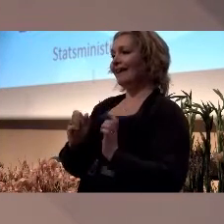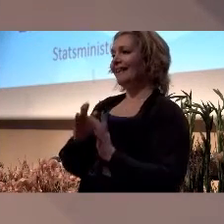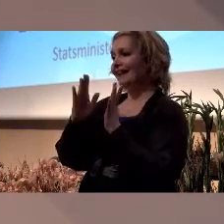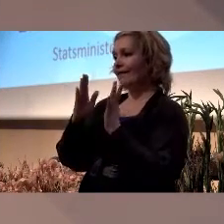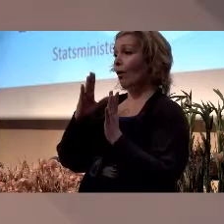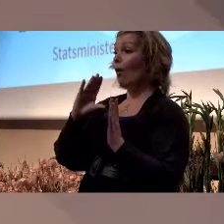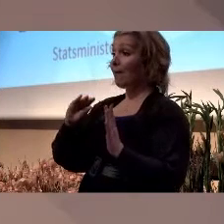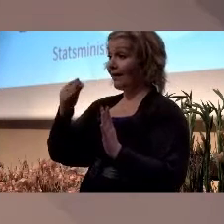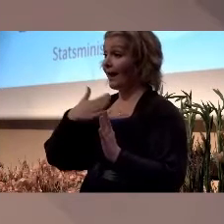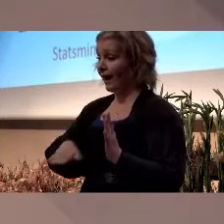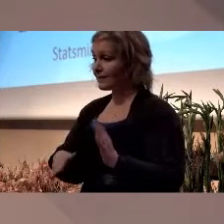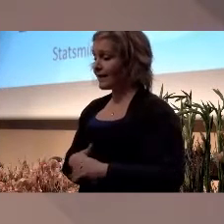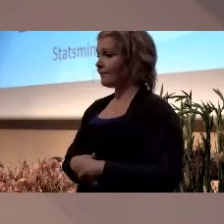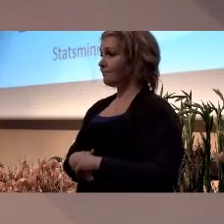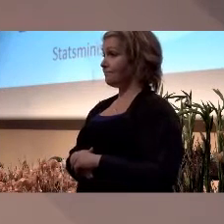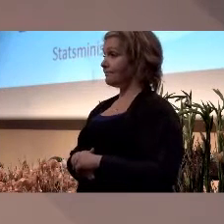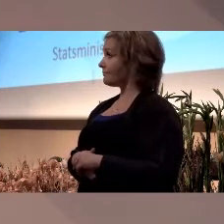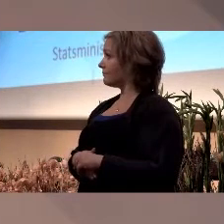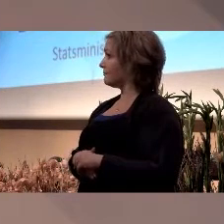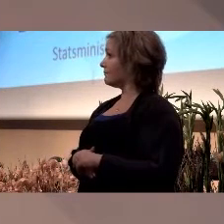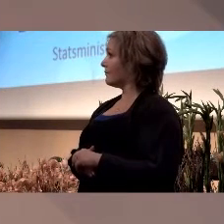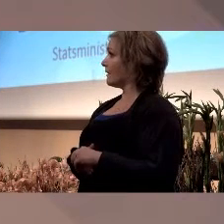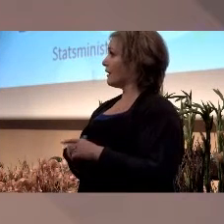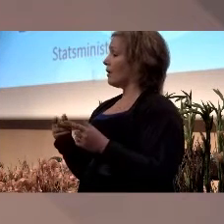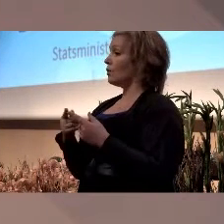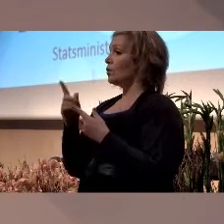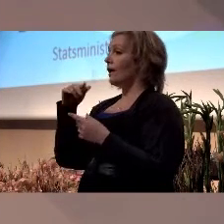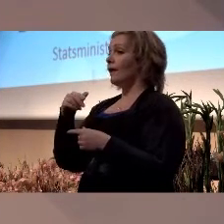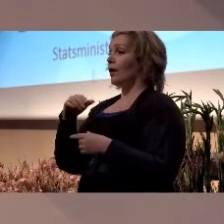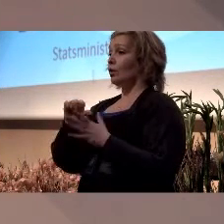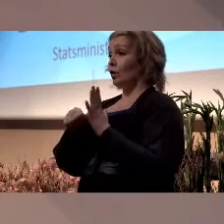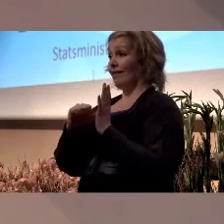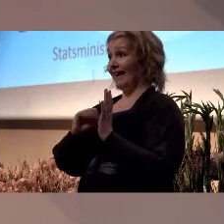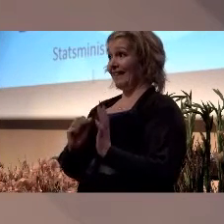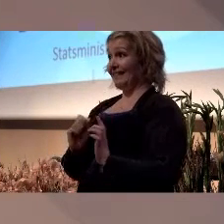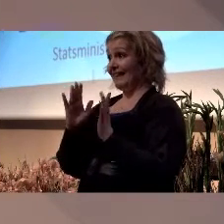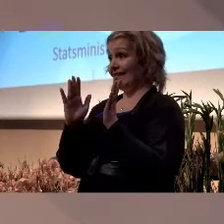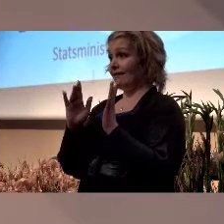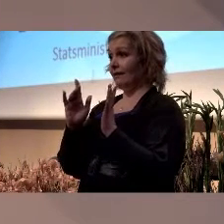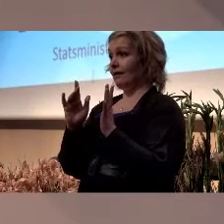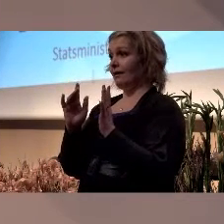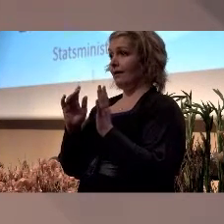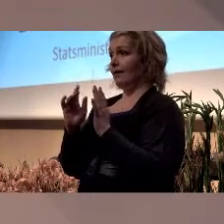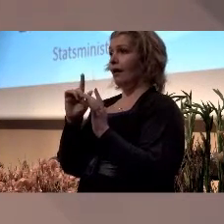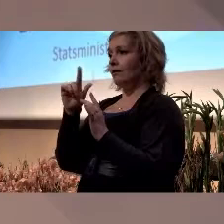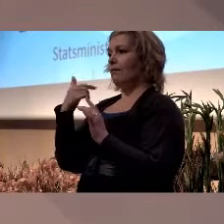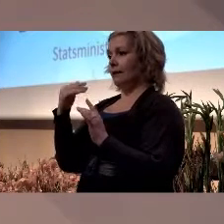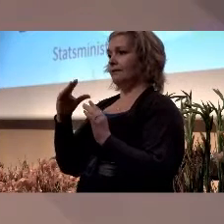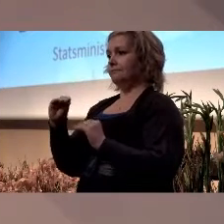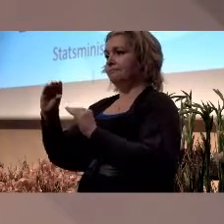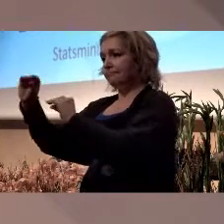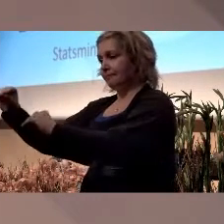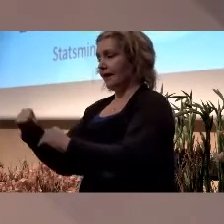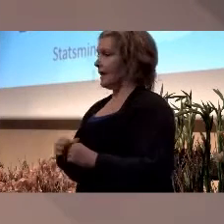til bedre helse. Man må ikke undervurdere det å ha kontroll i sitt eget liv som kilde til å få bedre helse.